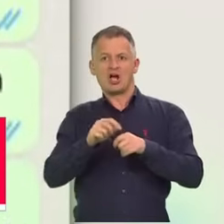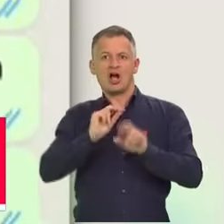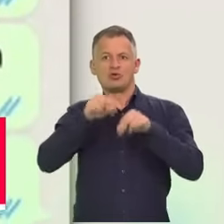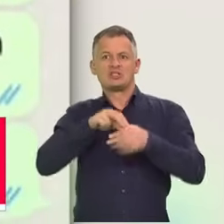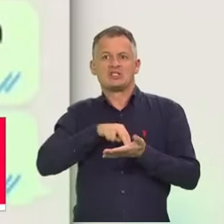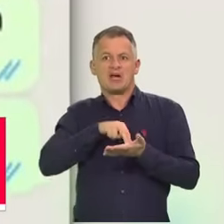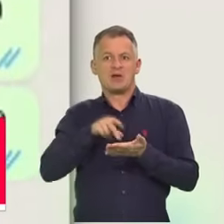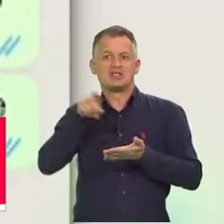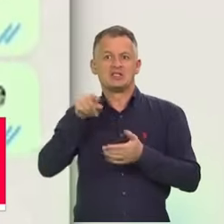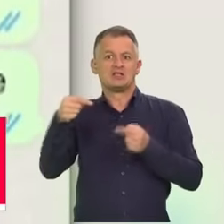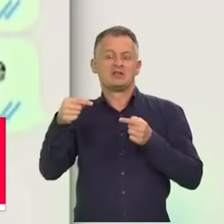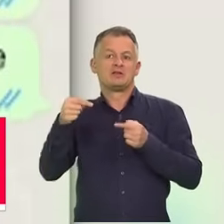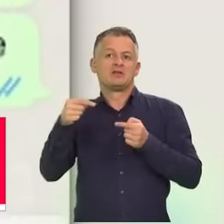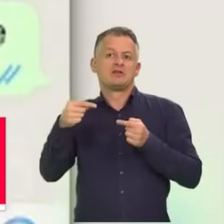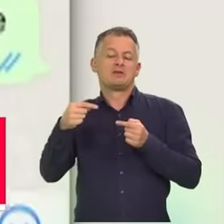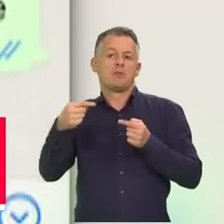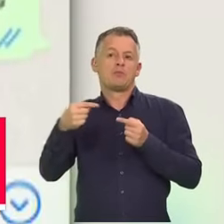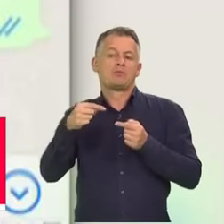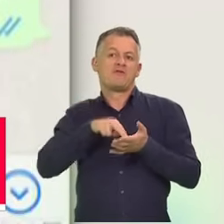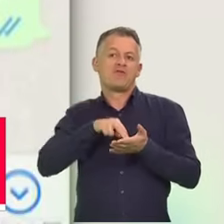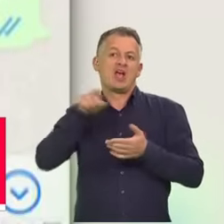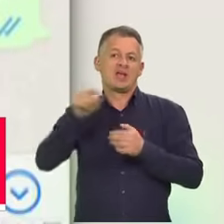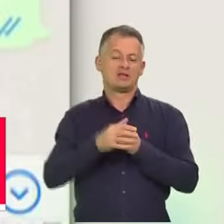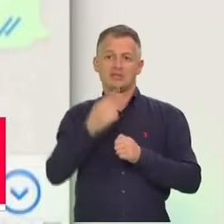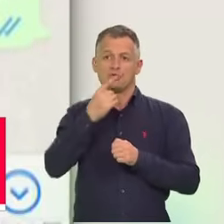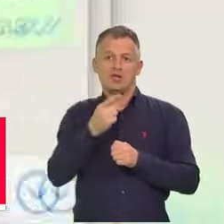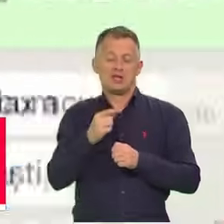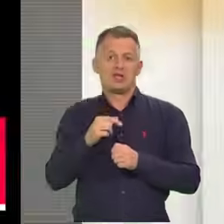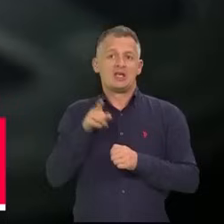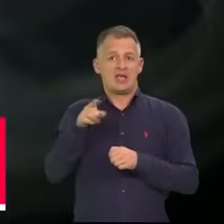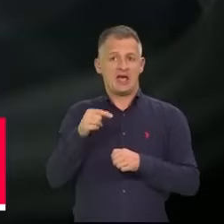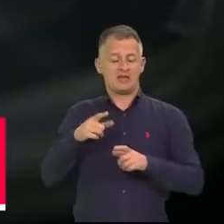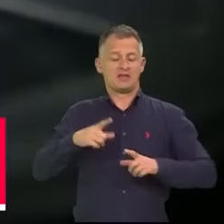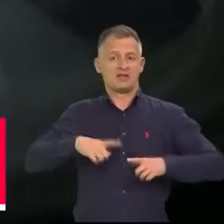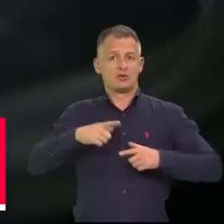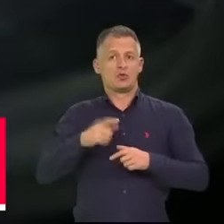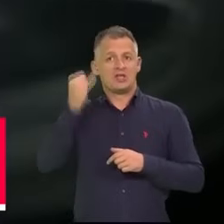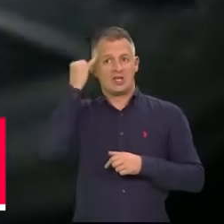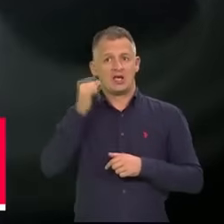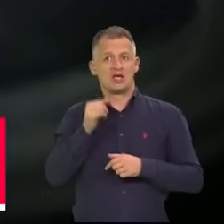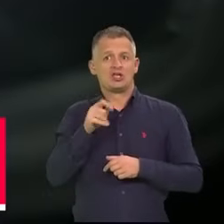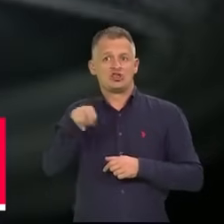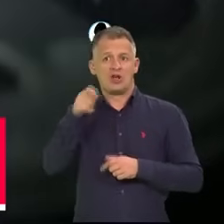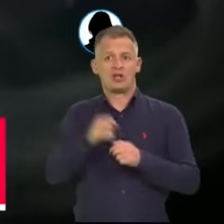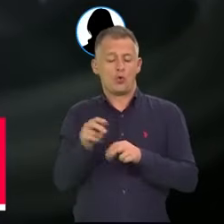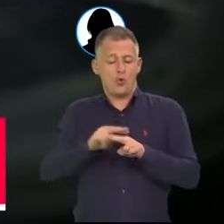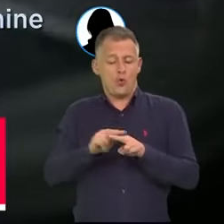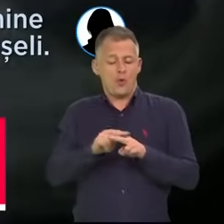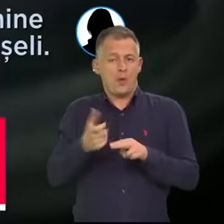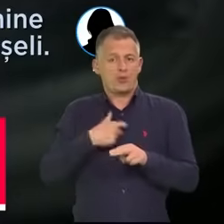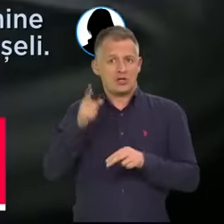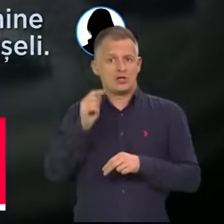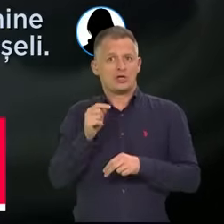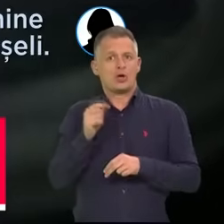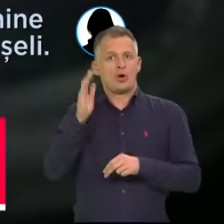ea. El spune că tânăra trăia cu impresia că este înșelată. Cum aș putea eu vreodată să mă culc cu tine? Să pui tu mâna pe corpul